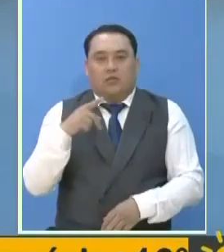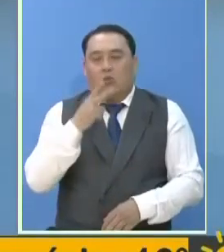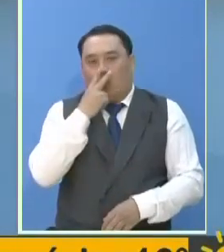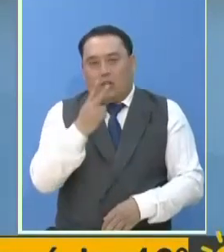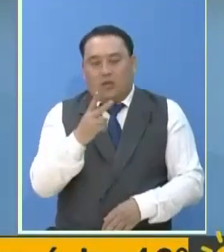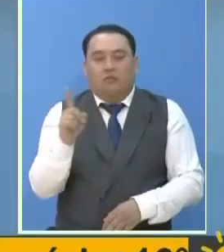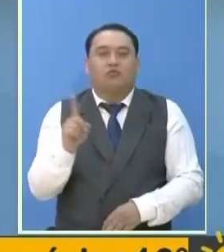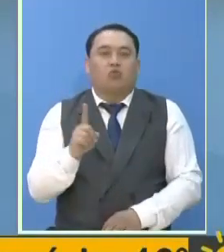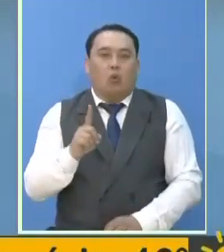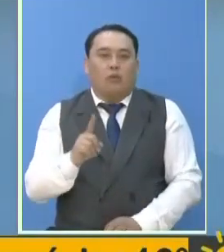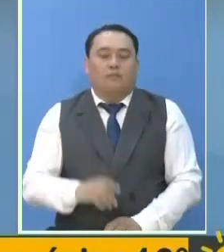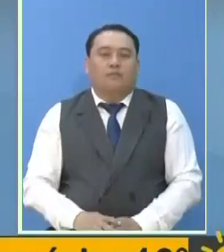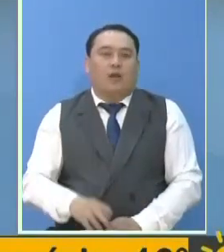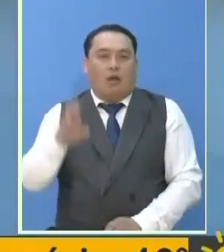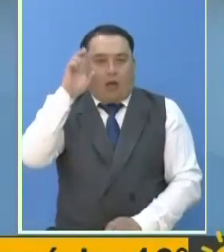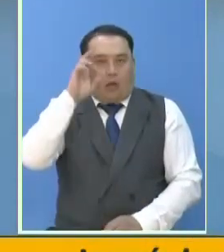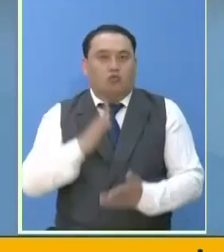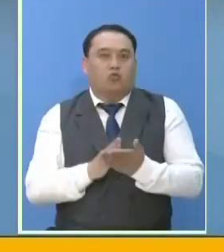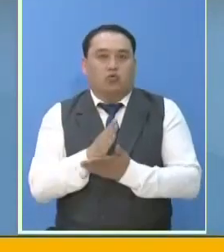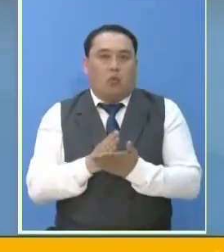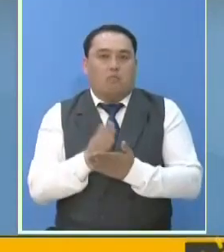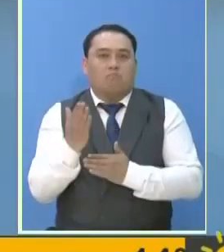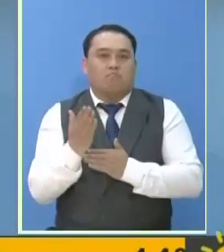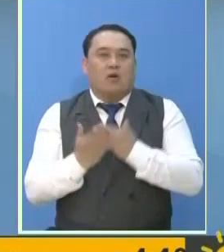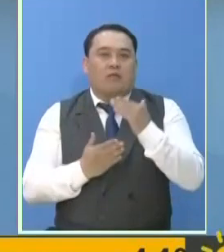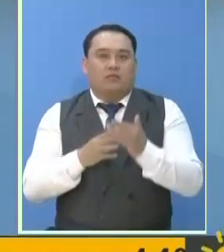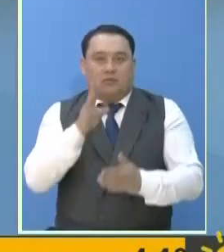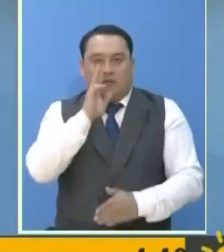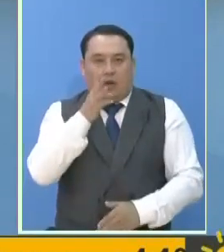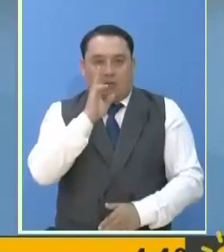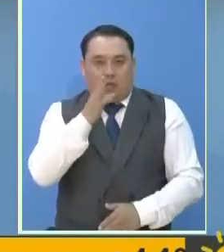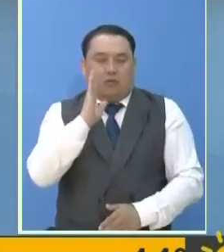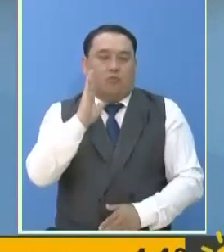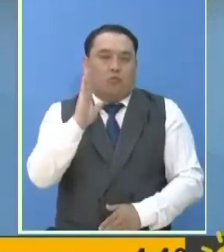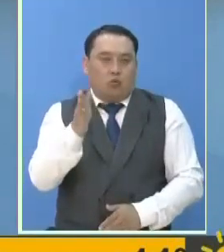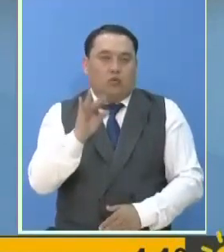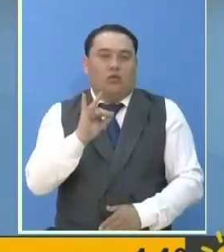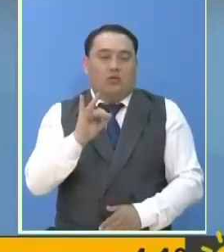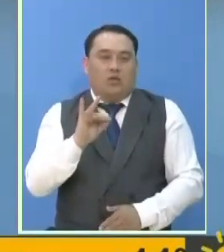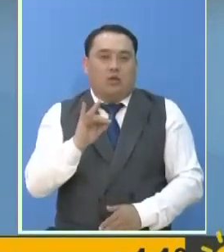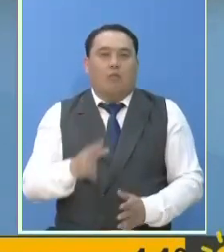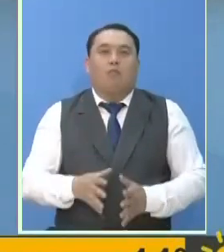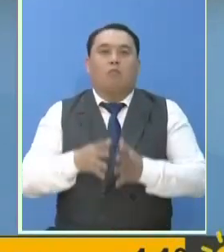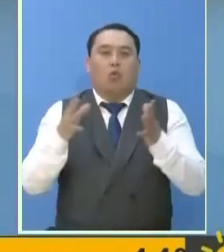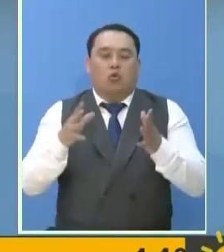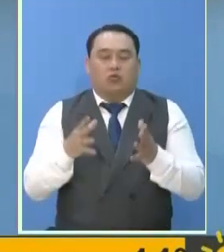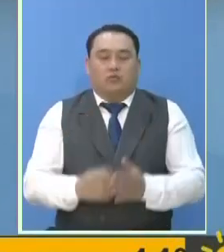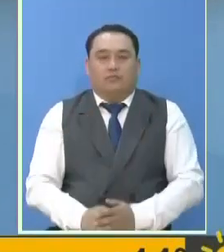что государственные служащие повысится у них заработная плата, они станут получать